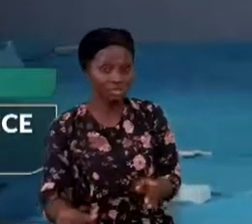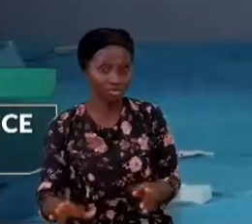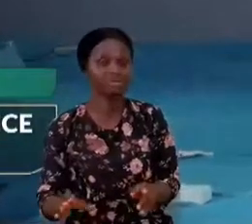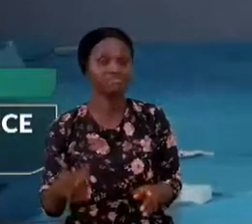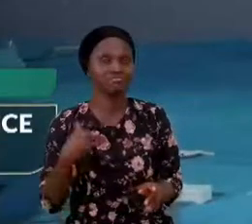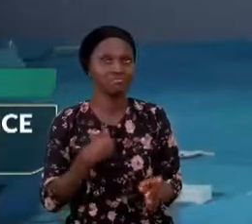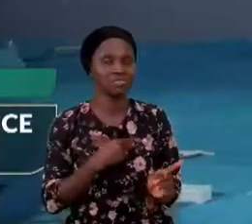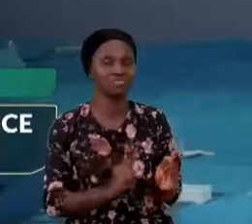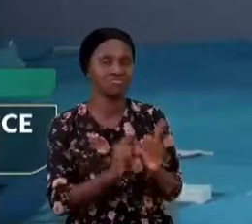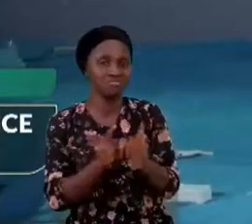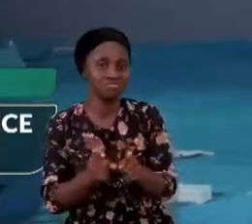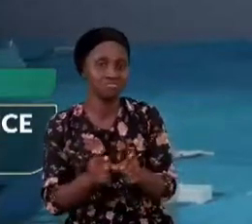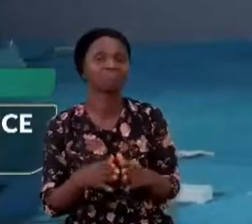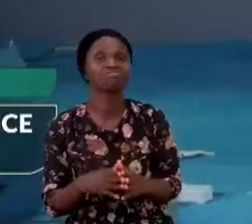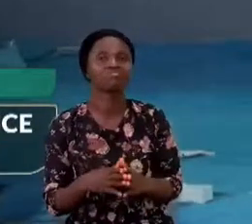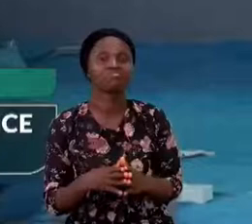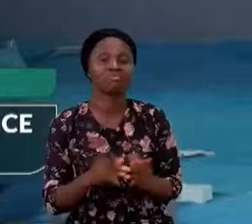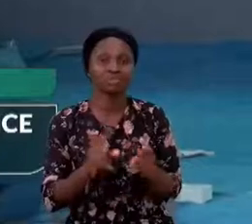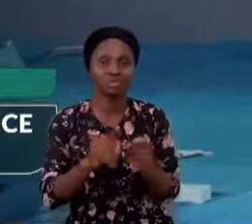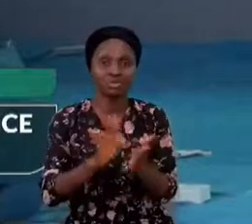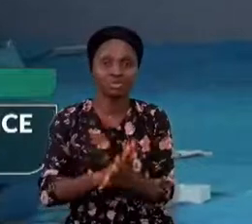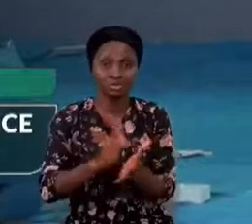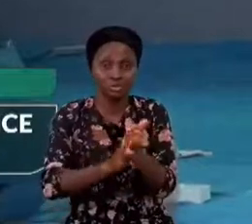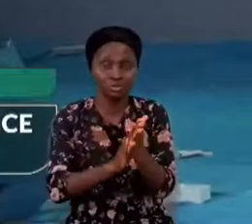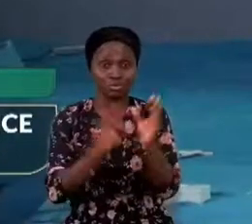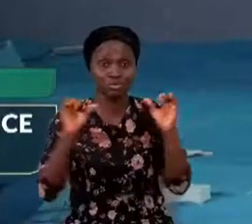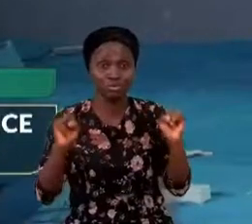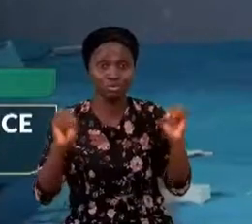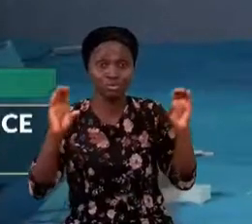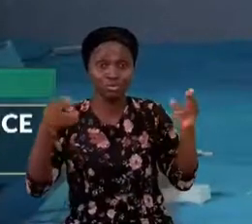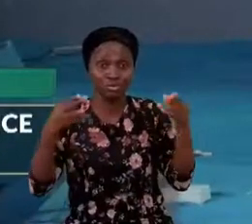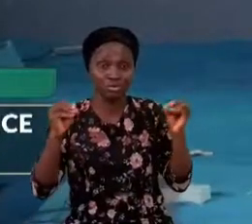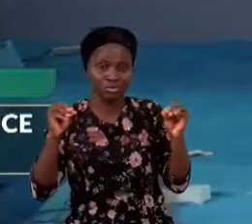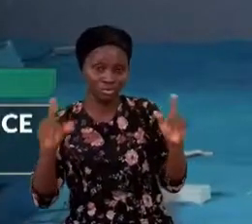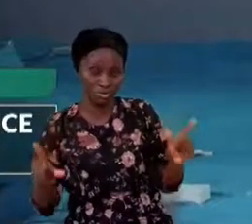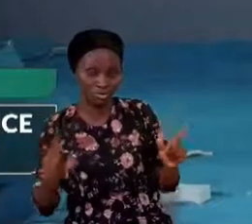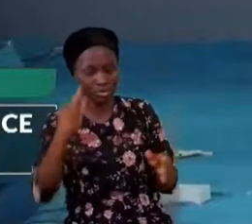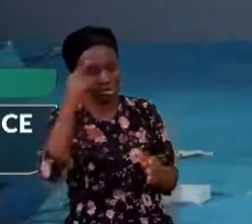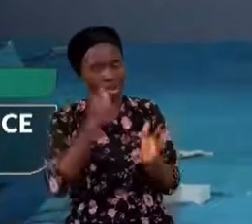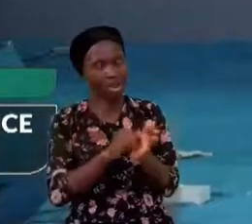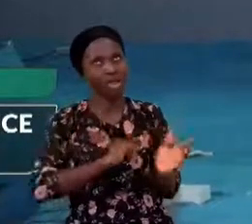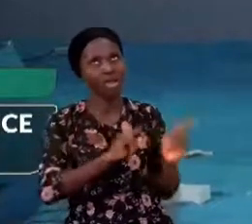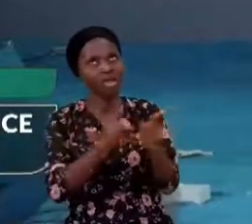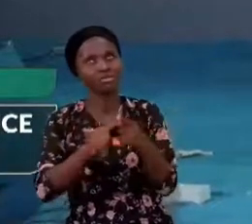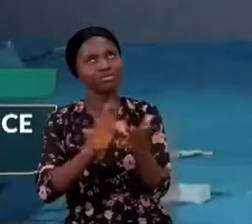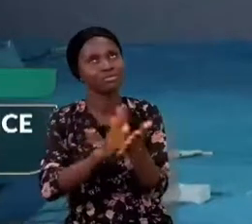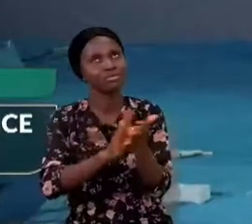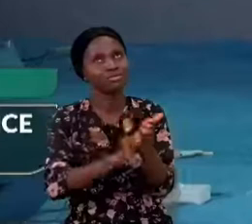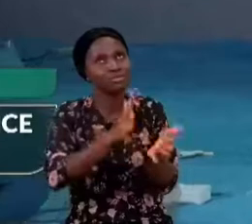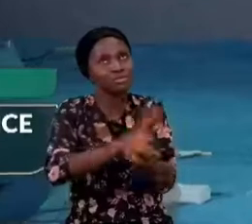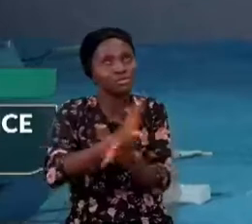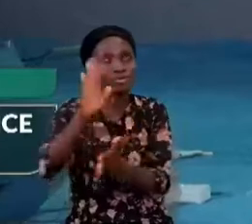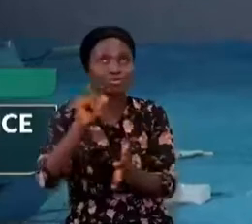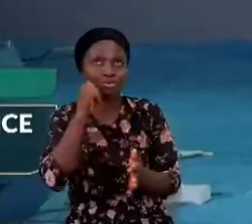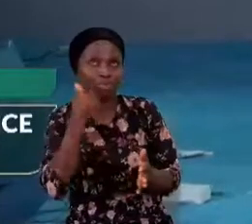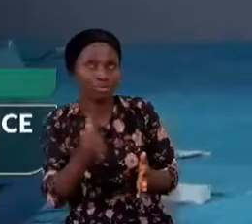Alors, je prends mon cahier d'exercice, je prends mon cahier de cours et je mets ça dans mon sac, prêt pour aller à l'école.